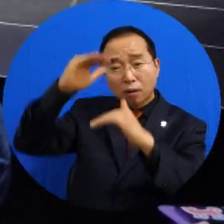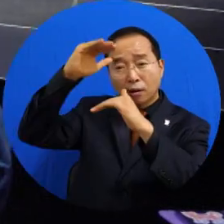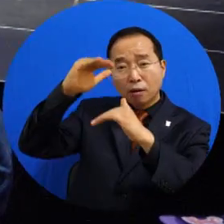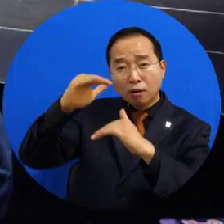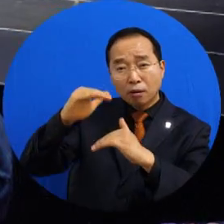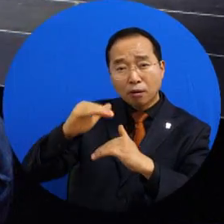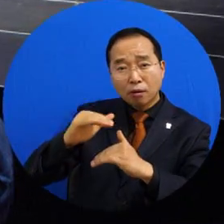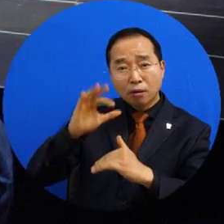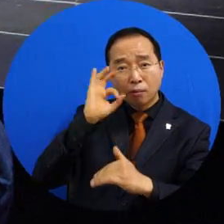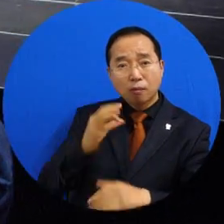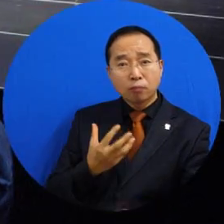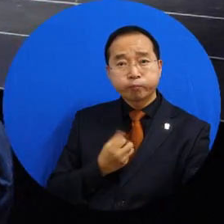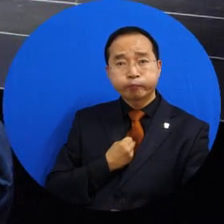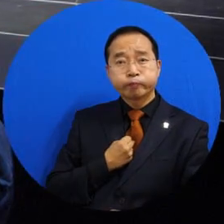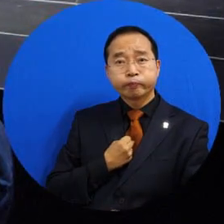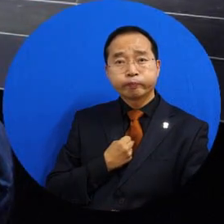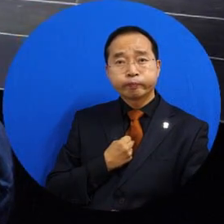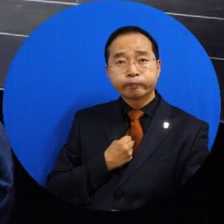충격적이죠, 그렇죠?